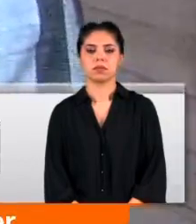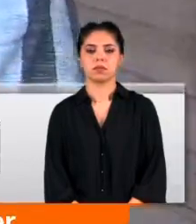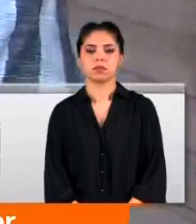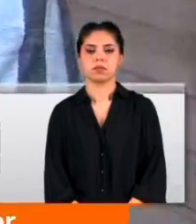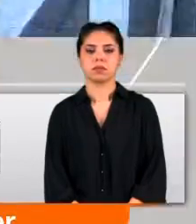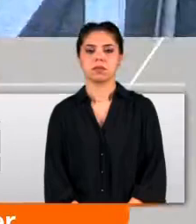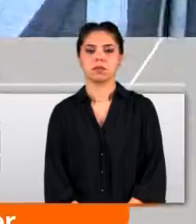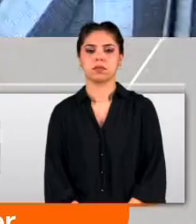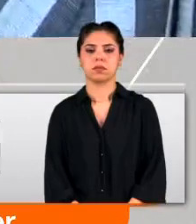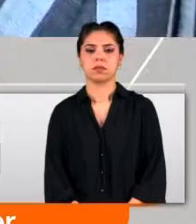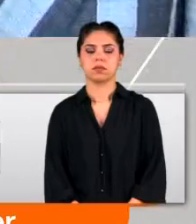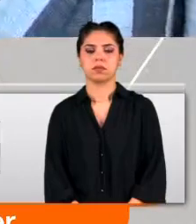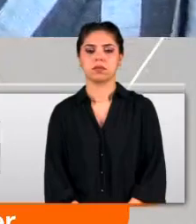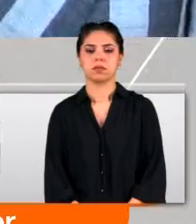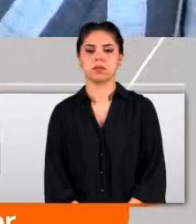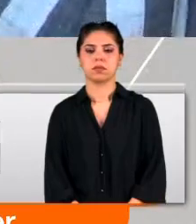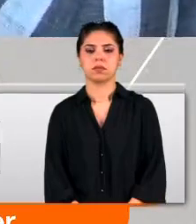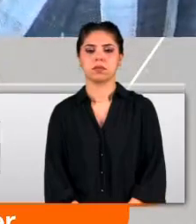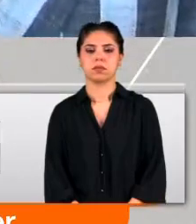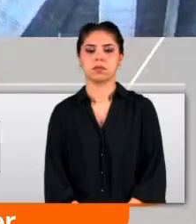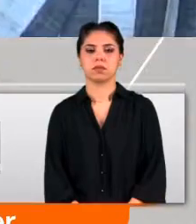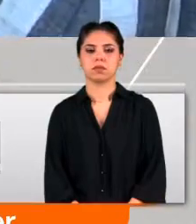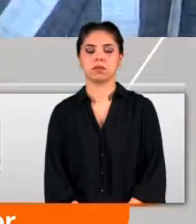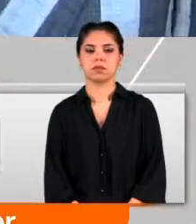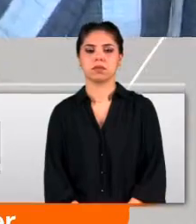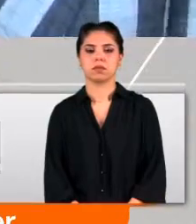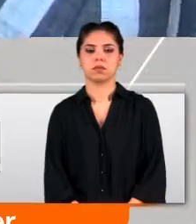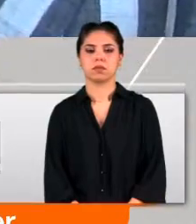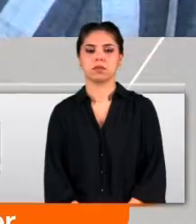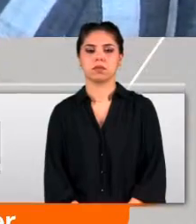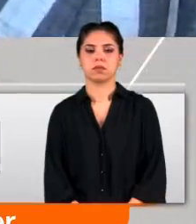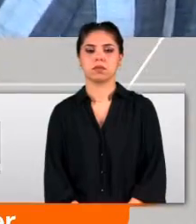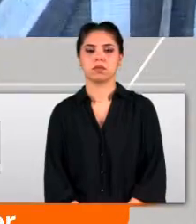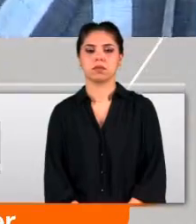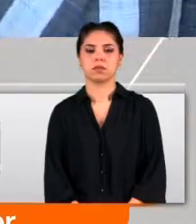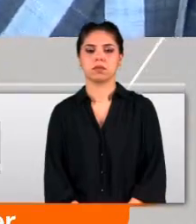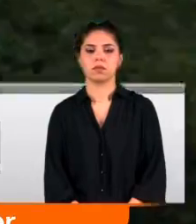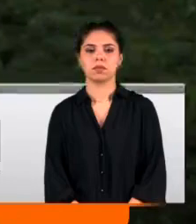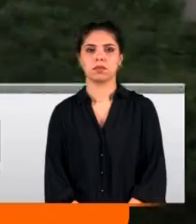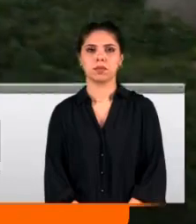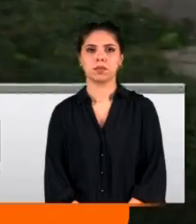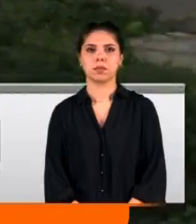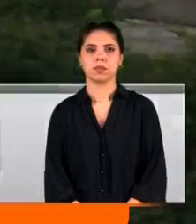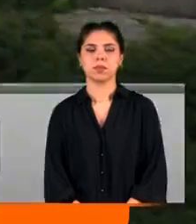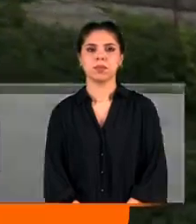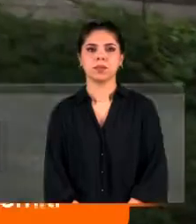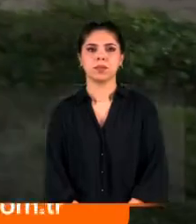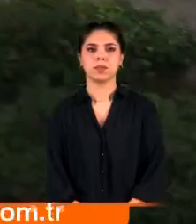hale getirilmiş Çardaklı Hamam'ın tekrar restore edilmesi için ne gerekiyorsa müvekkiller yapacaklar.